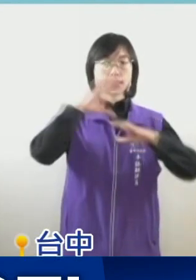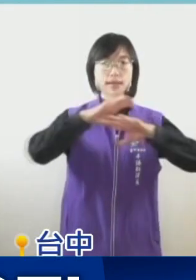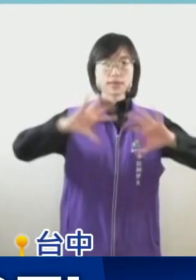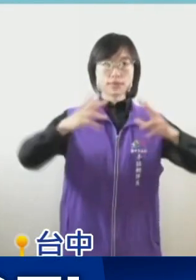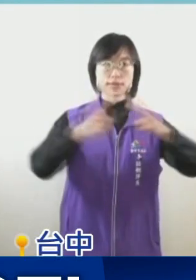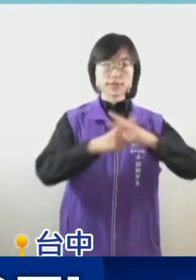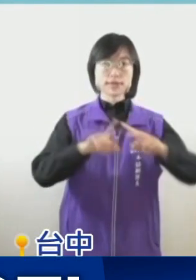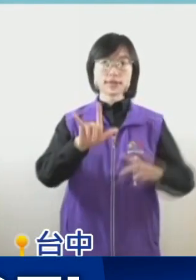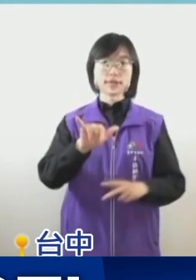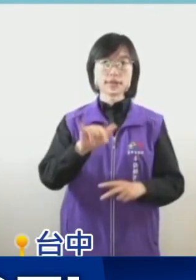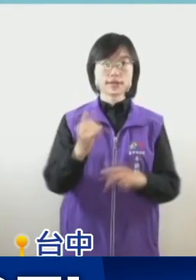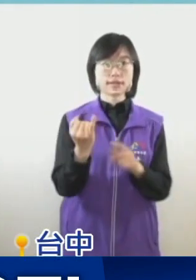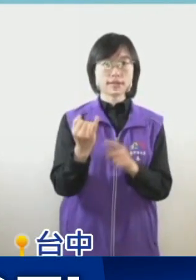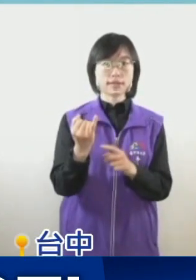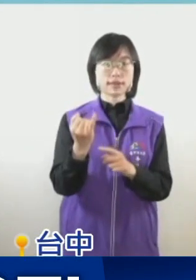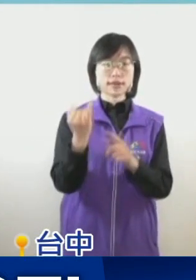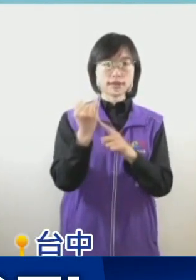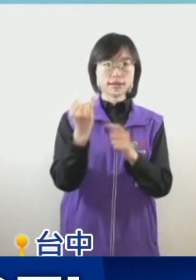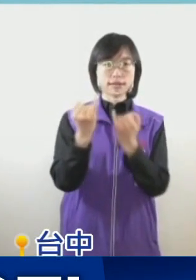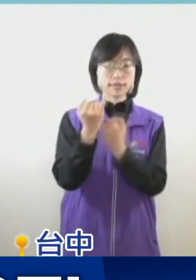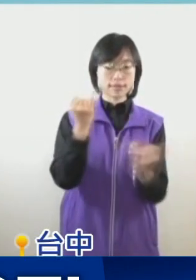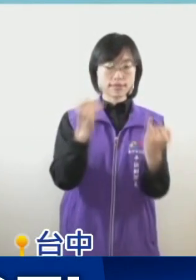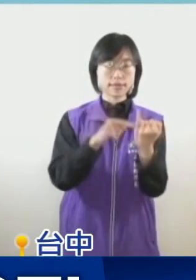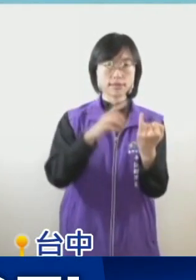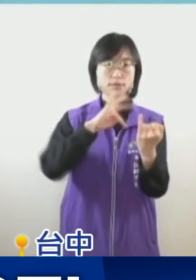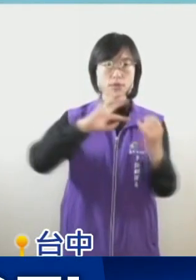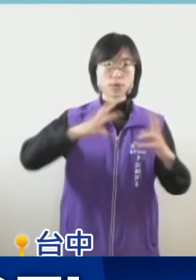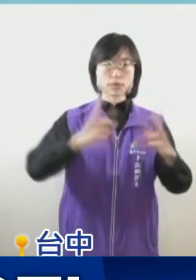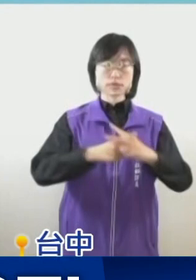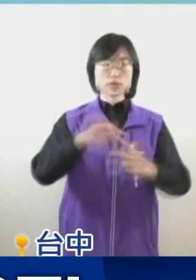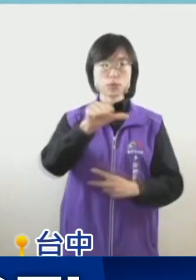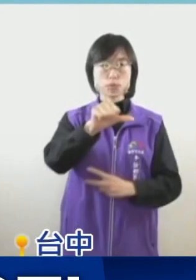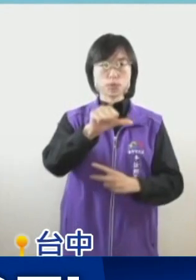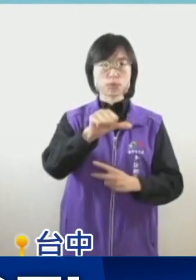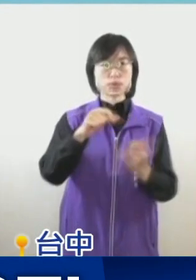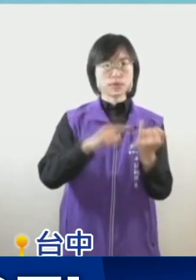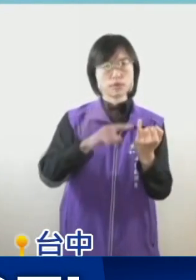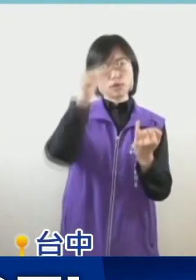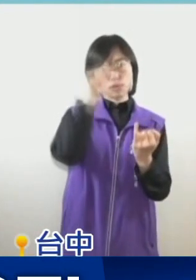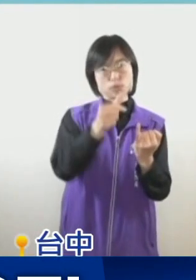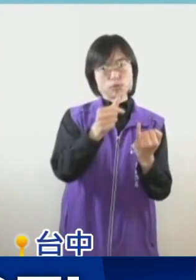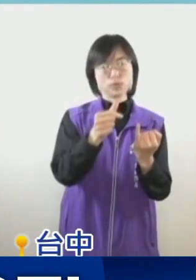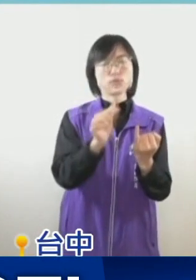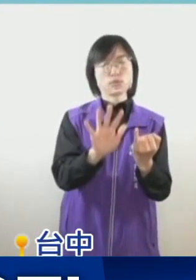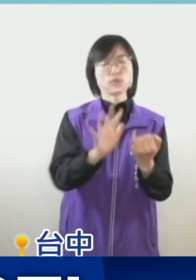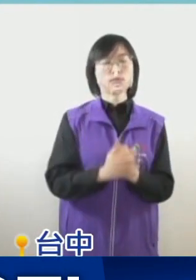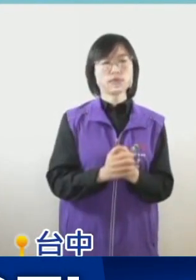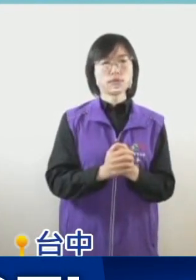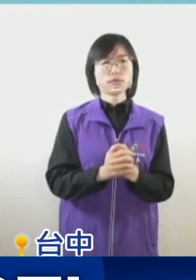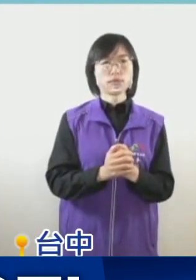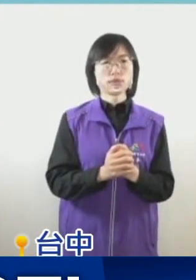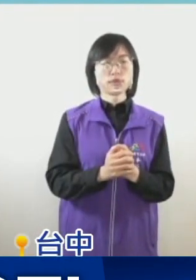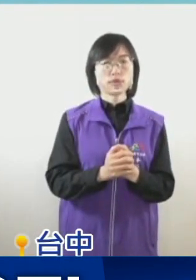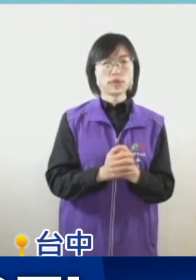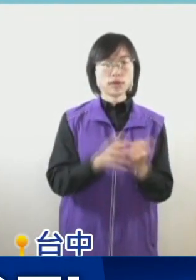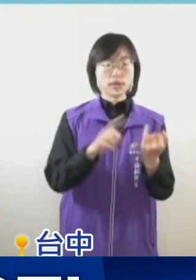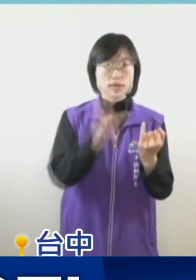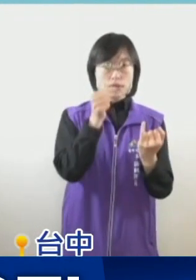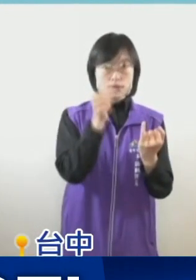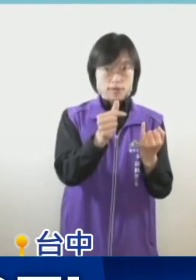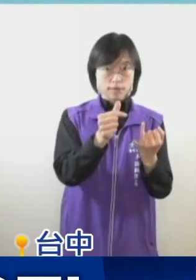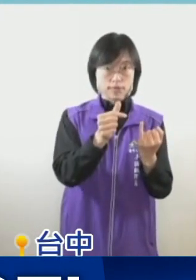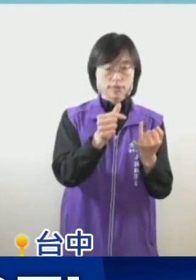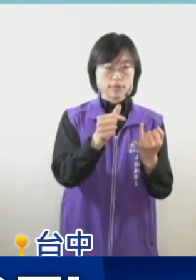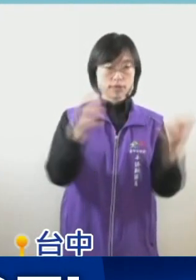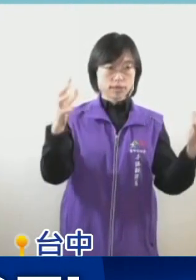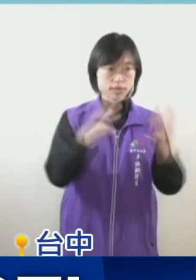他的小女儿小5的学生也确诊。哦，那确诊的时候，我们马上就全班